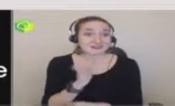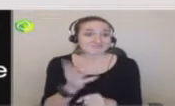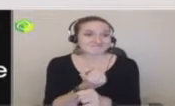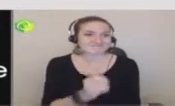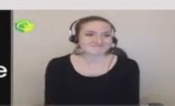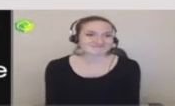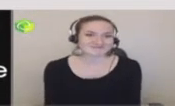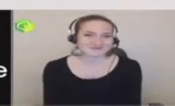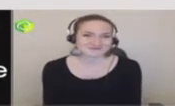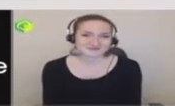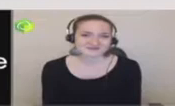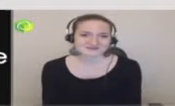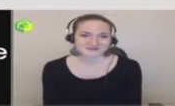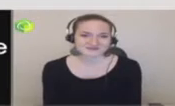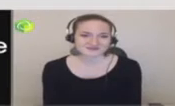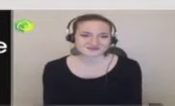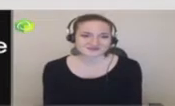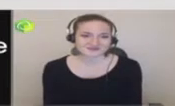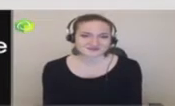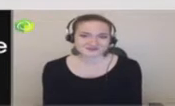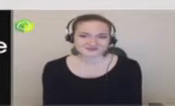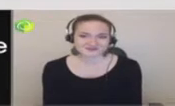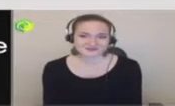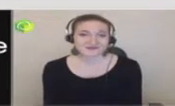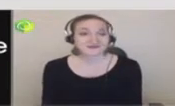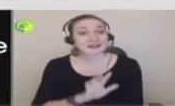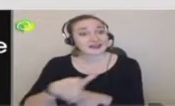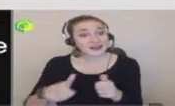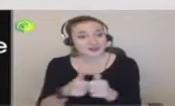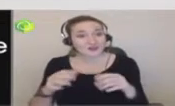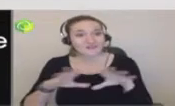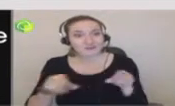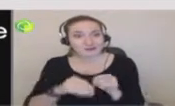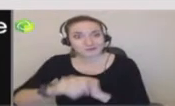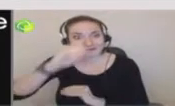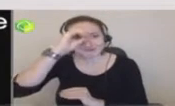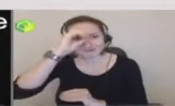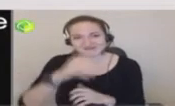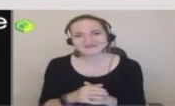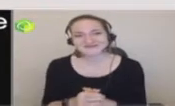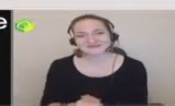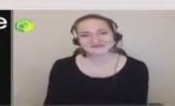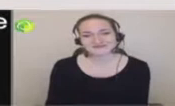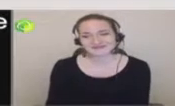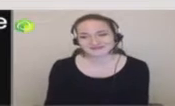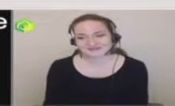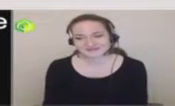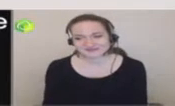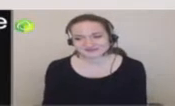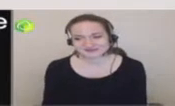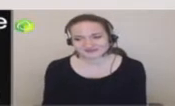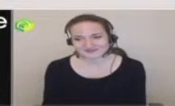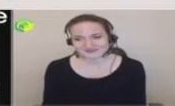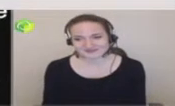meilleur guide 2018. Les aidants familiaux pour les nuls, Marina Alrubé.